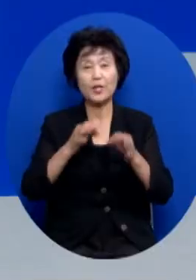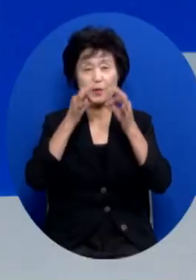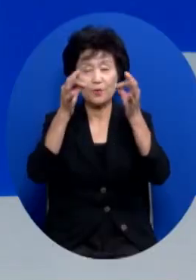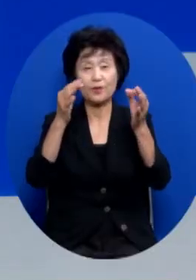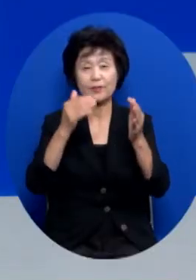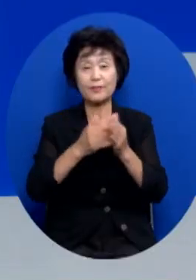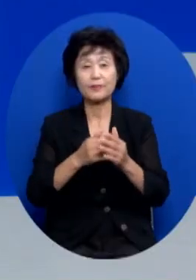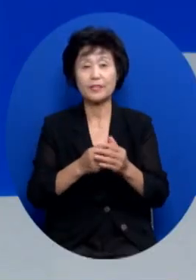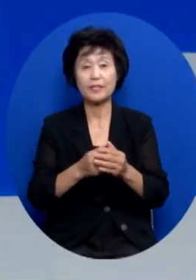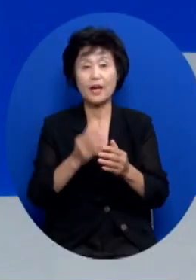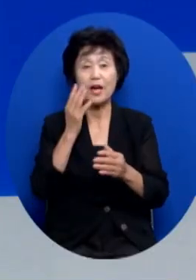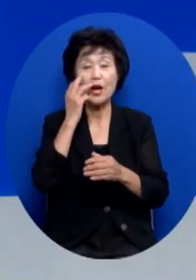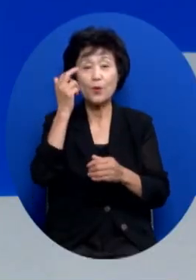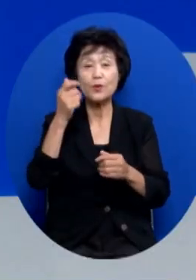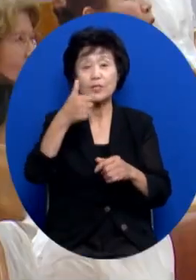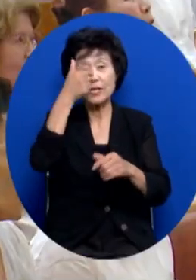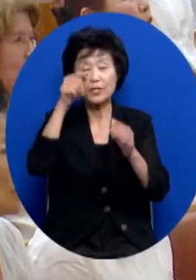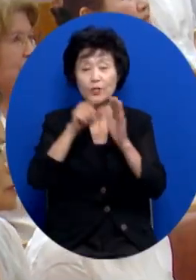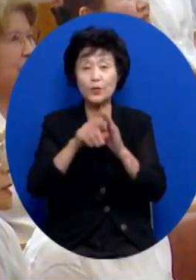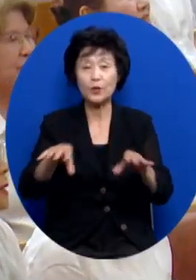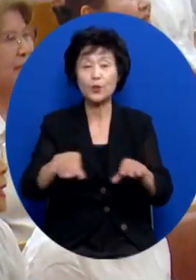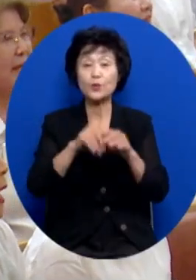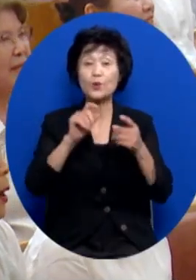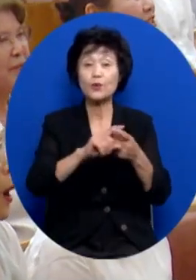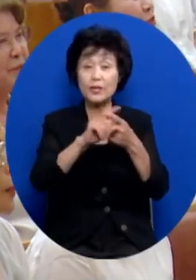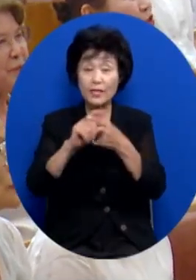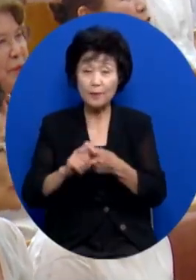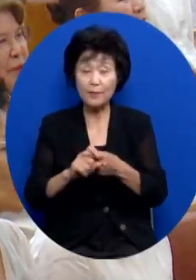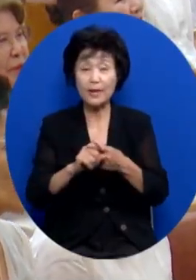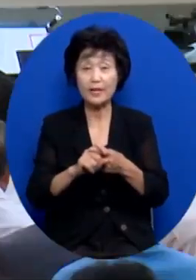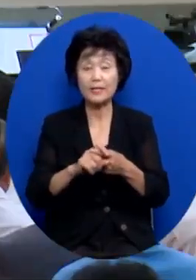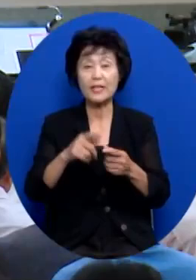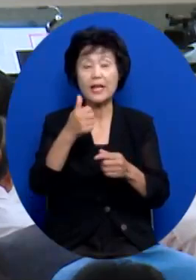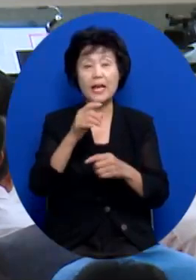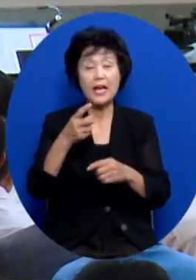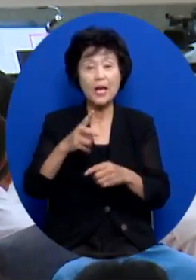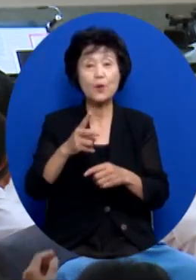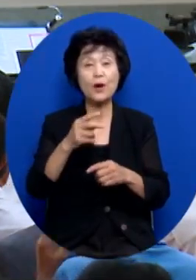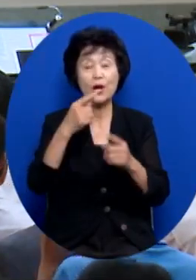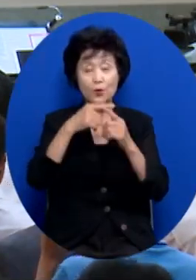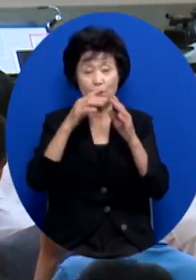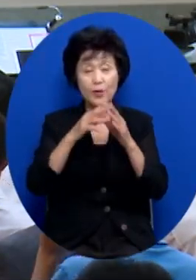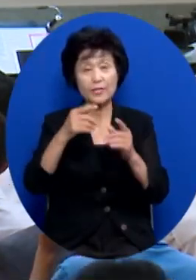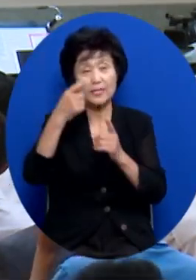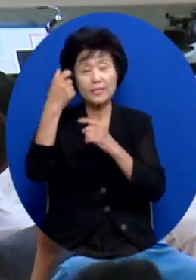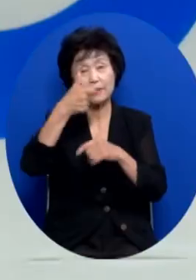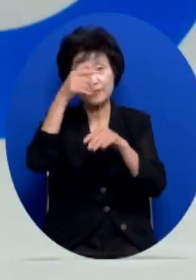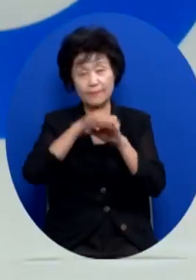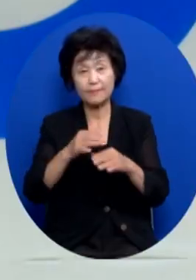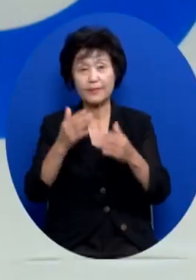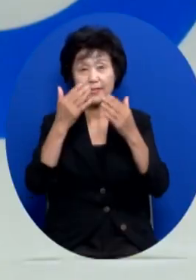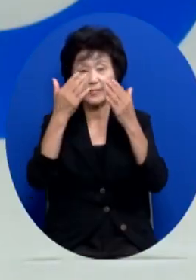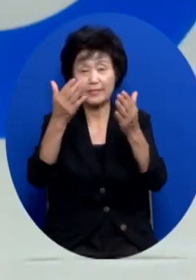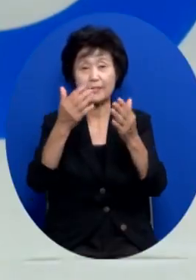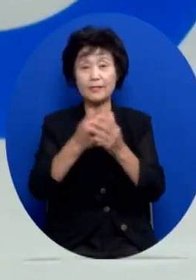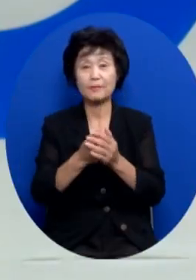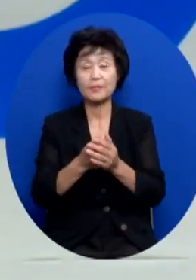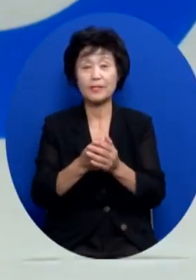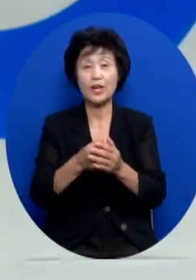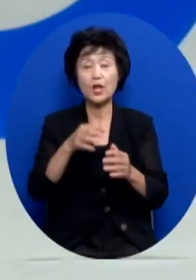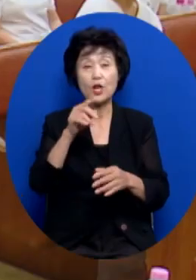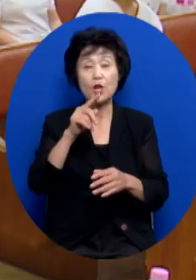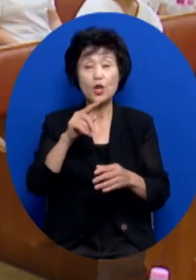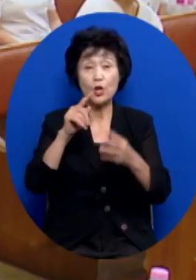울산광역시 기독교총연합회는 광복 78주년을 맞아 태화교회에서 기념 예배를 드렸습니다 울기총 대표 회장